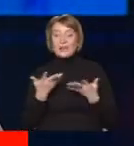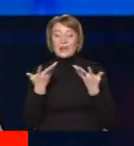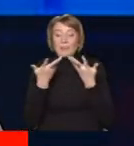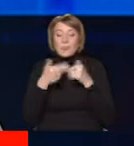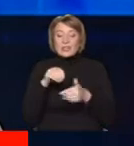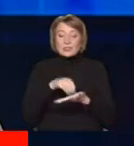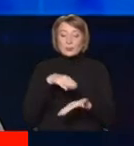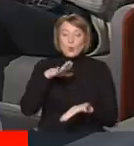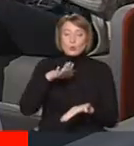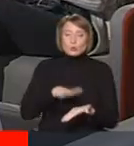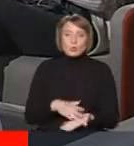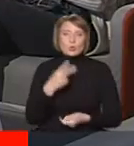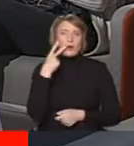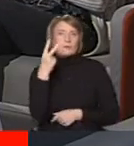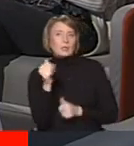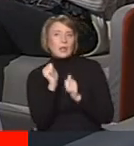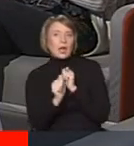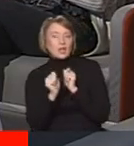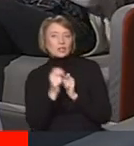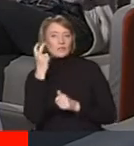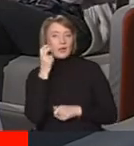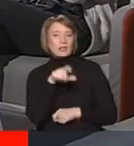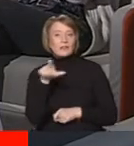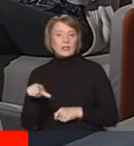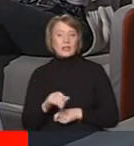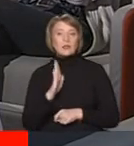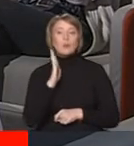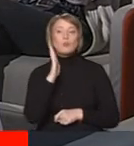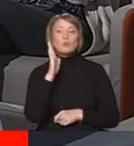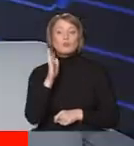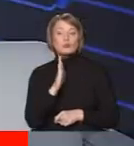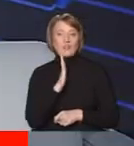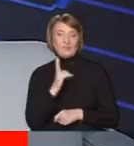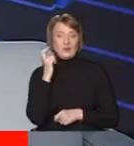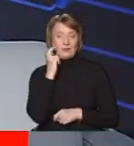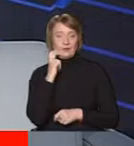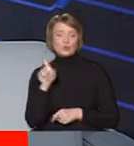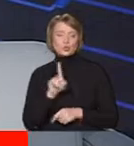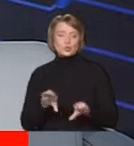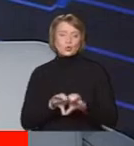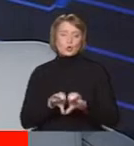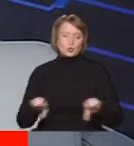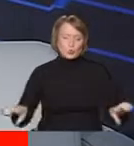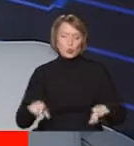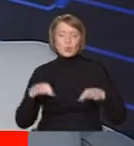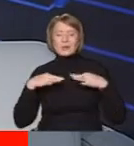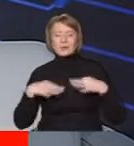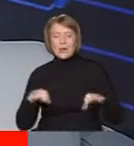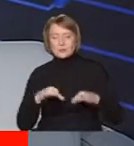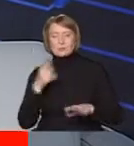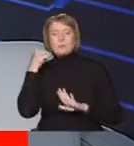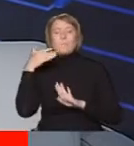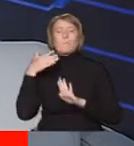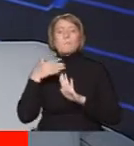учета видения каждого киевлянина в будущем Киева? То, что трубы, транспорт, это все